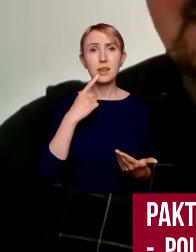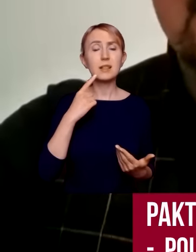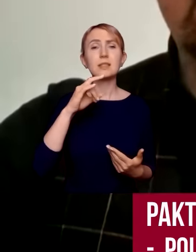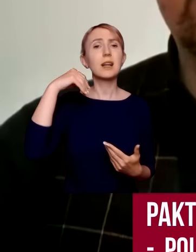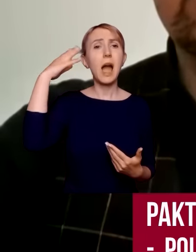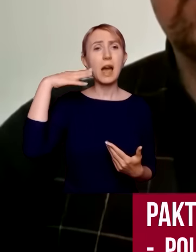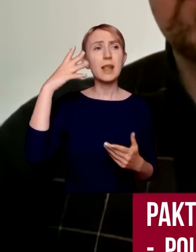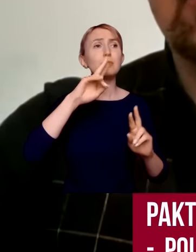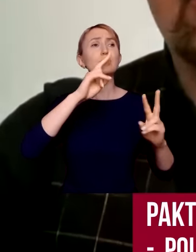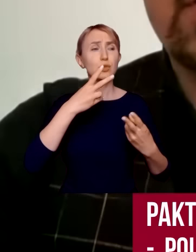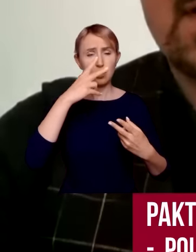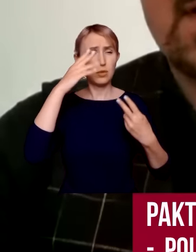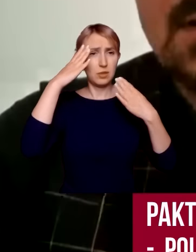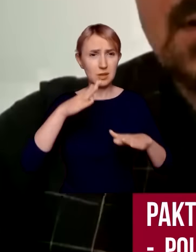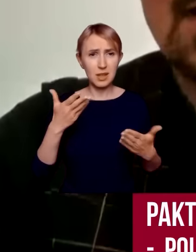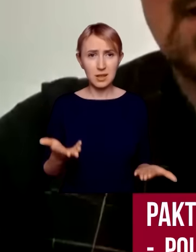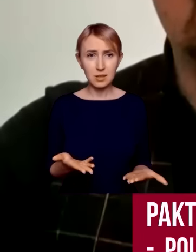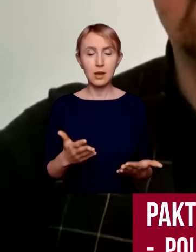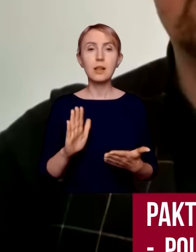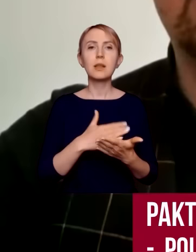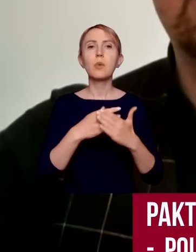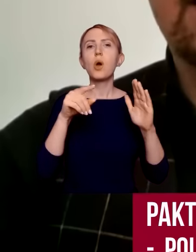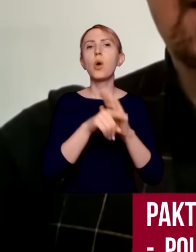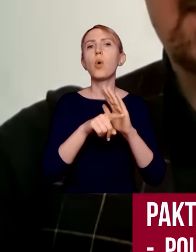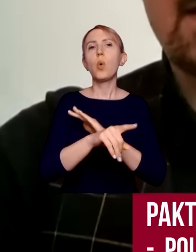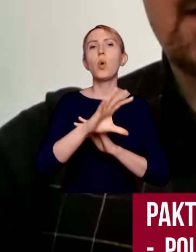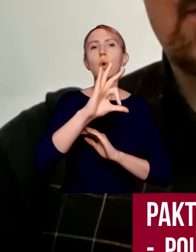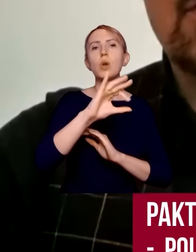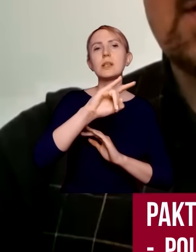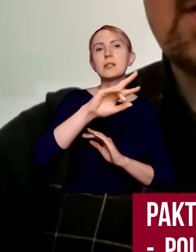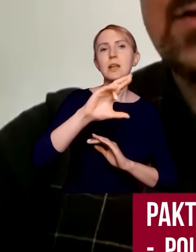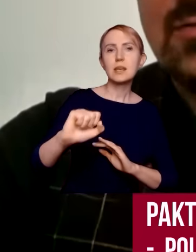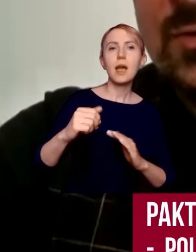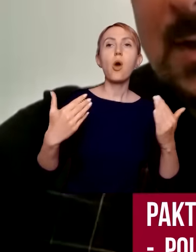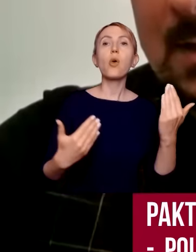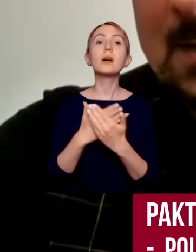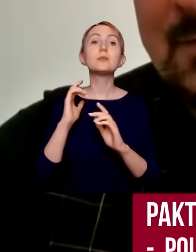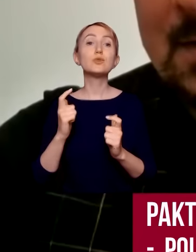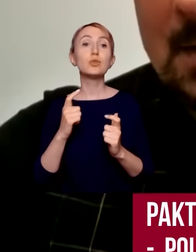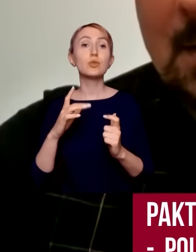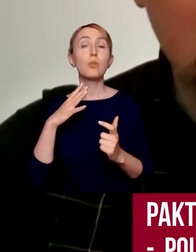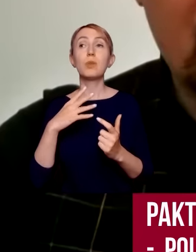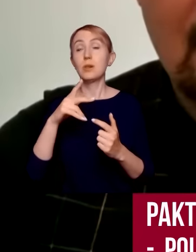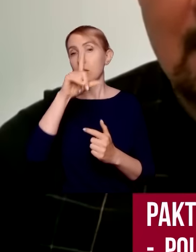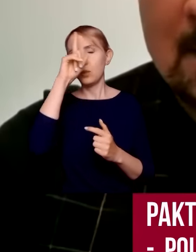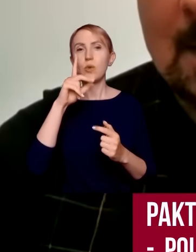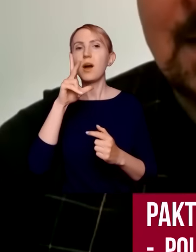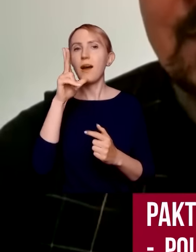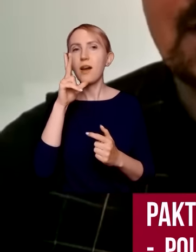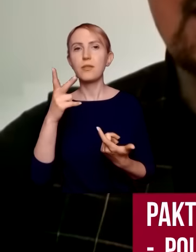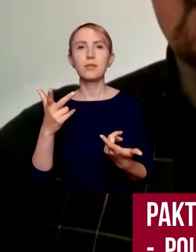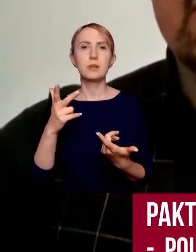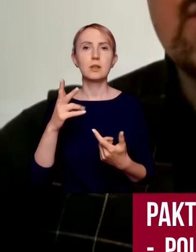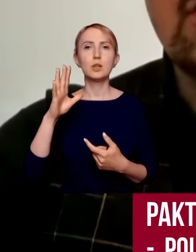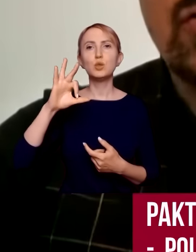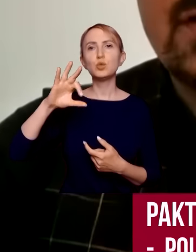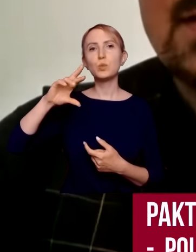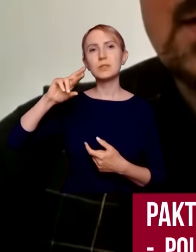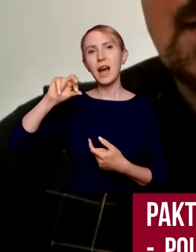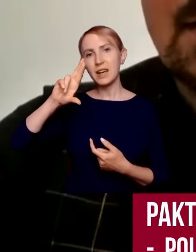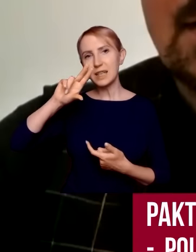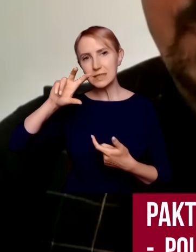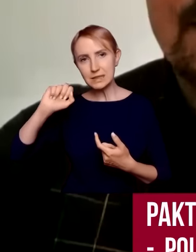pochodzi? No mówiliśmy na przykład o uchodźcach z Syrii, okazało się, że dostawali się ludzie z Afryki subsaharyjskiej nawet.